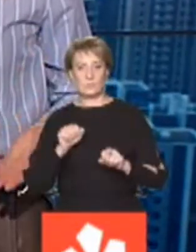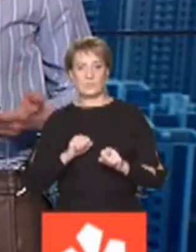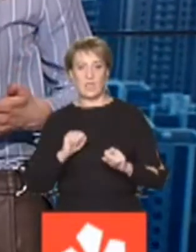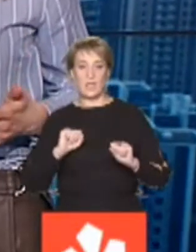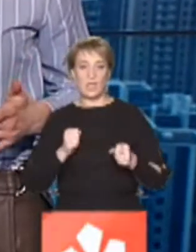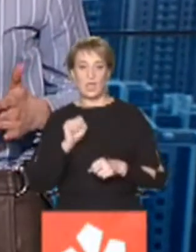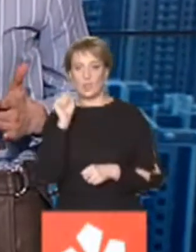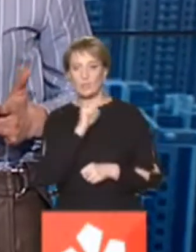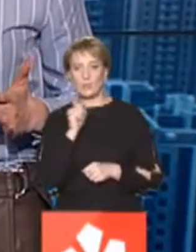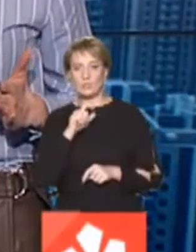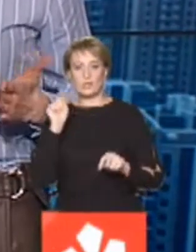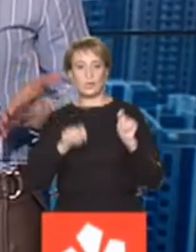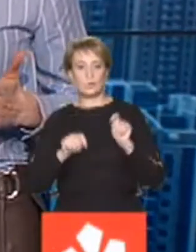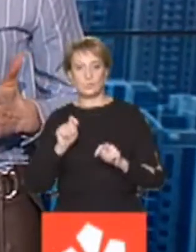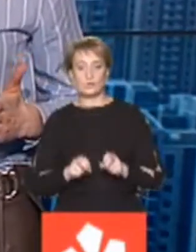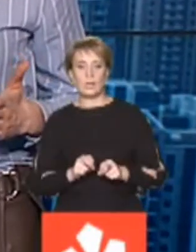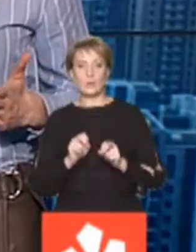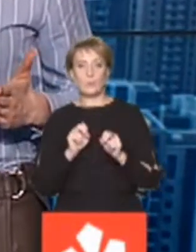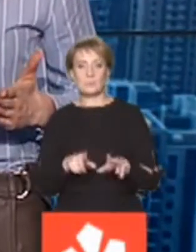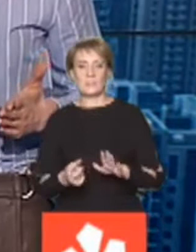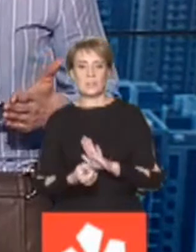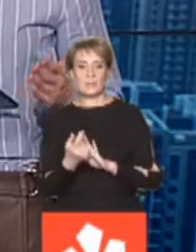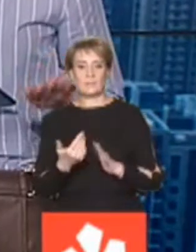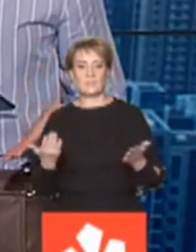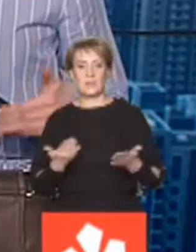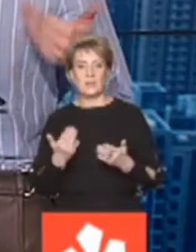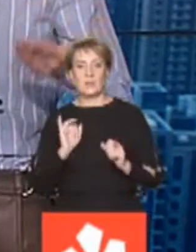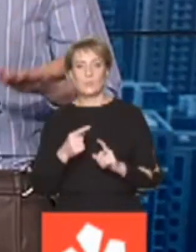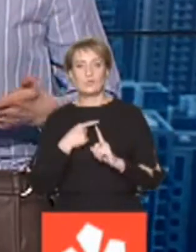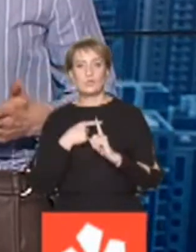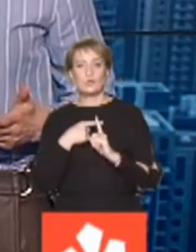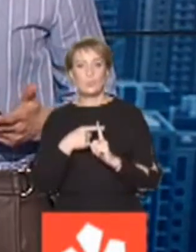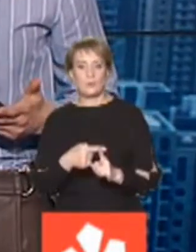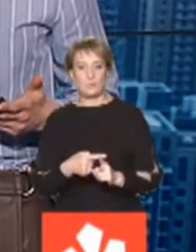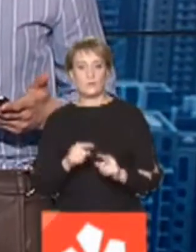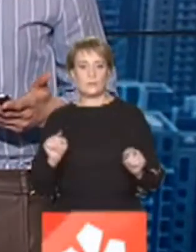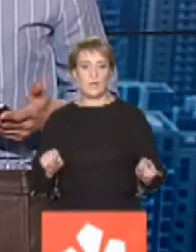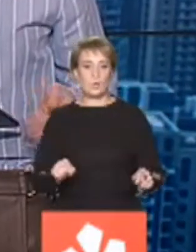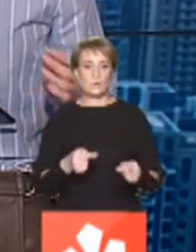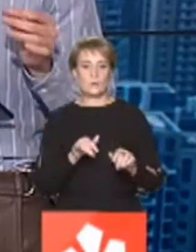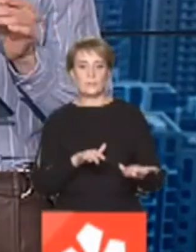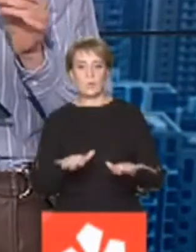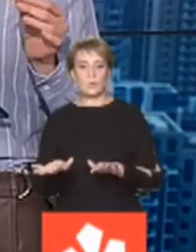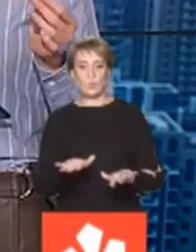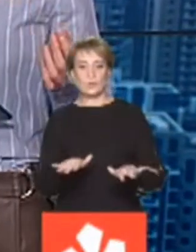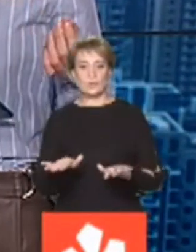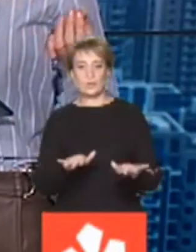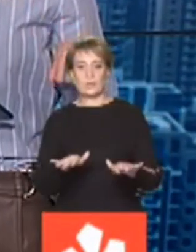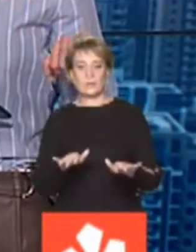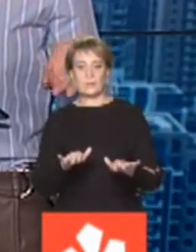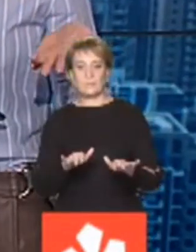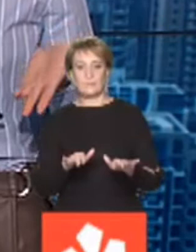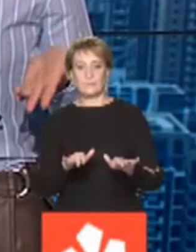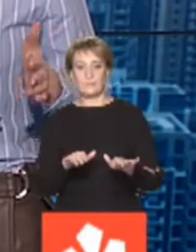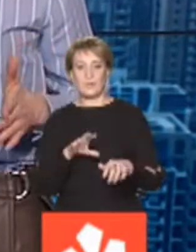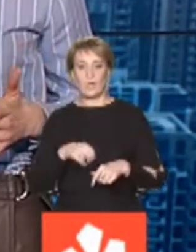льодяний дощ. І це дуже небезпечне таке явище, яке може супроводити і буде утворюватися ожеледь, тобто це тонка кірочка